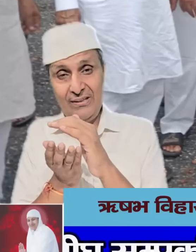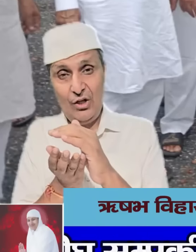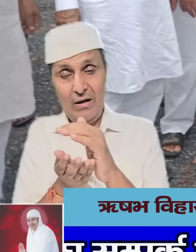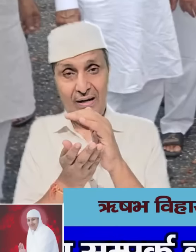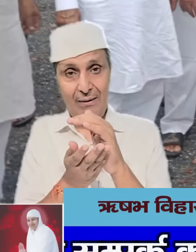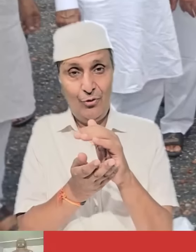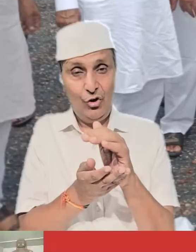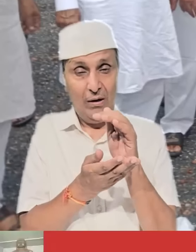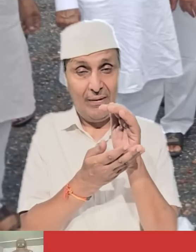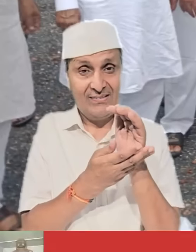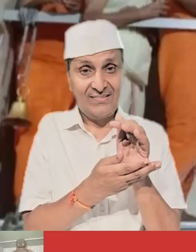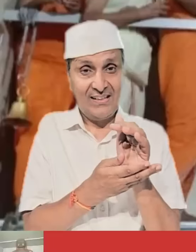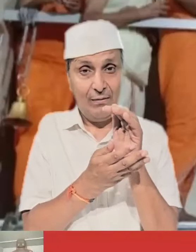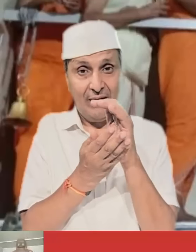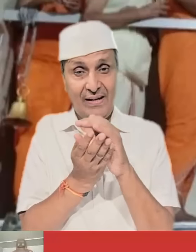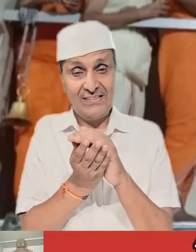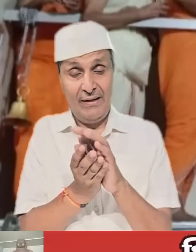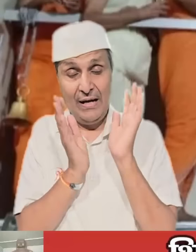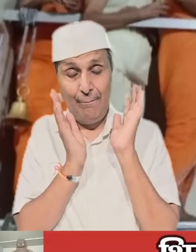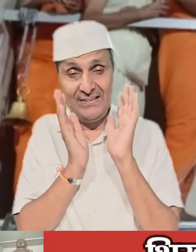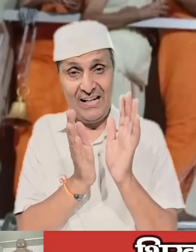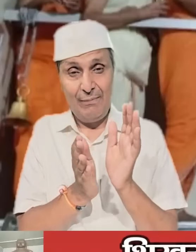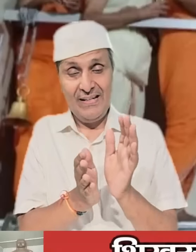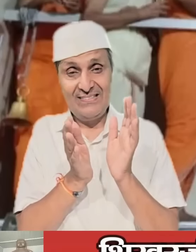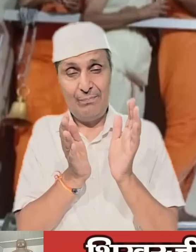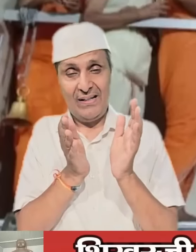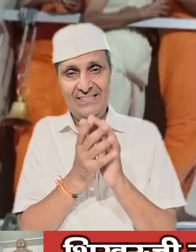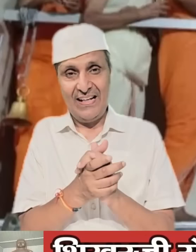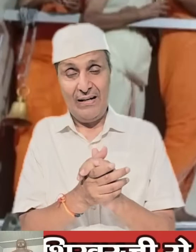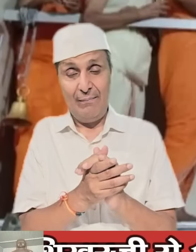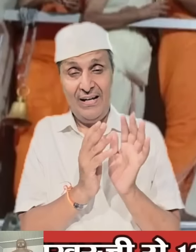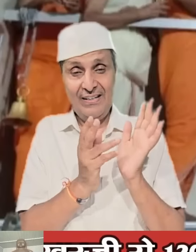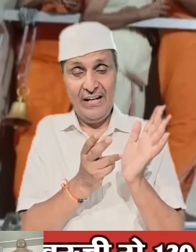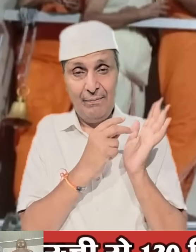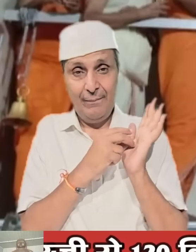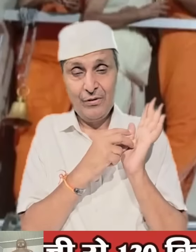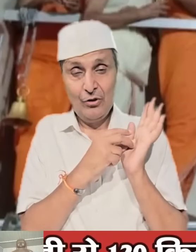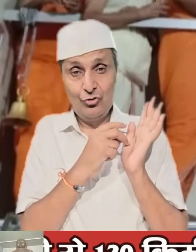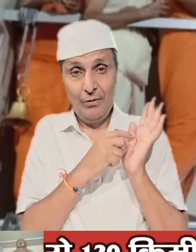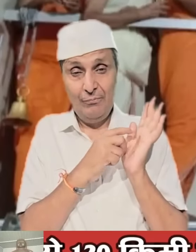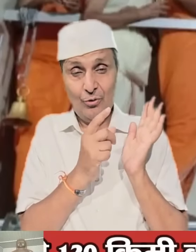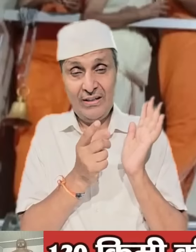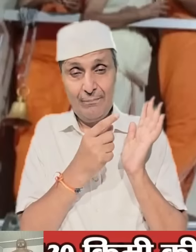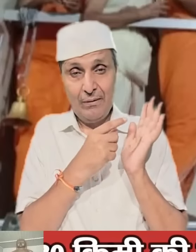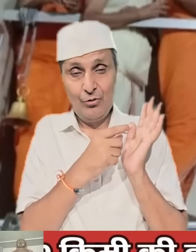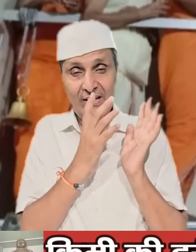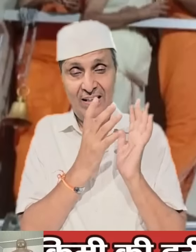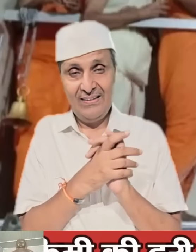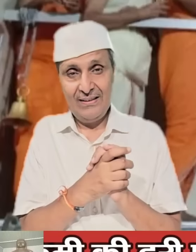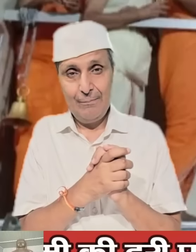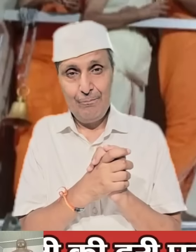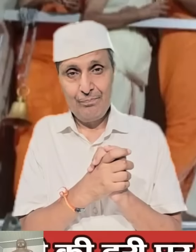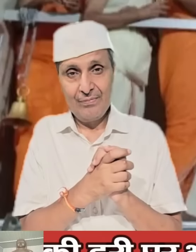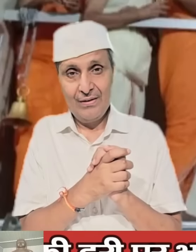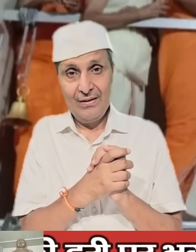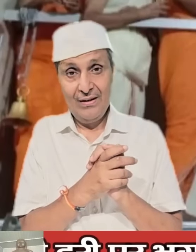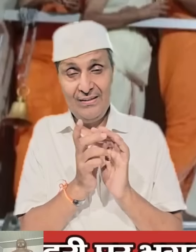हमारे मंदिरों में, हमारी मूर्तियों में, हमारी संस्कृति में, हमारी विरासत में, पहचान पाएंगे इसकी प्राचीनता के बारे में। यहाँ भी सुप्रीम कोर्ट के एक प्रमुख वकील आए